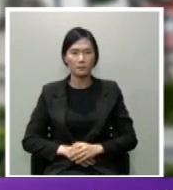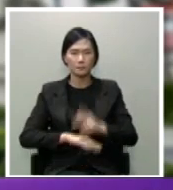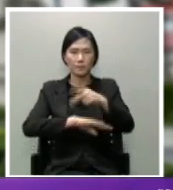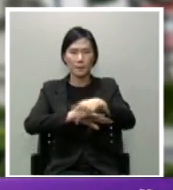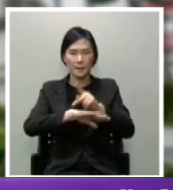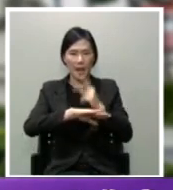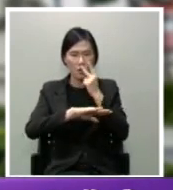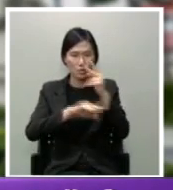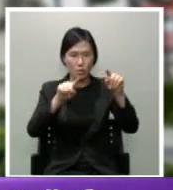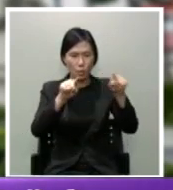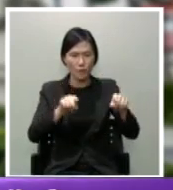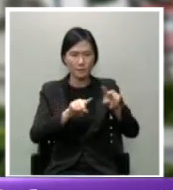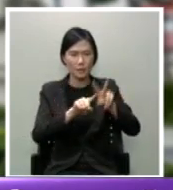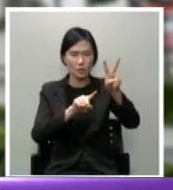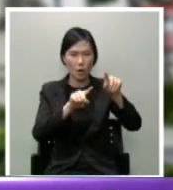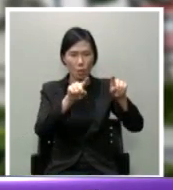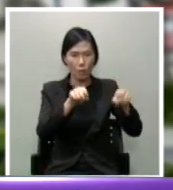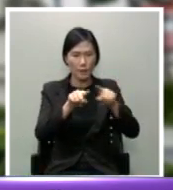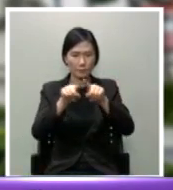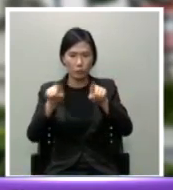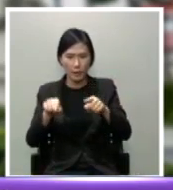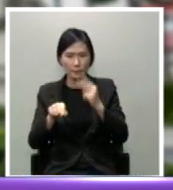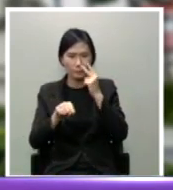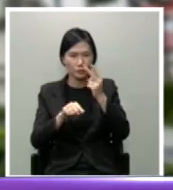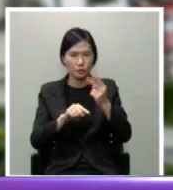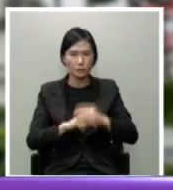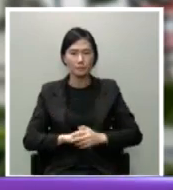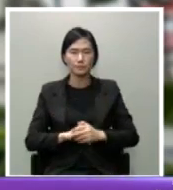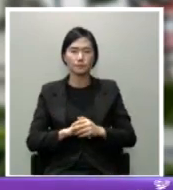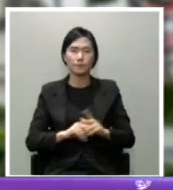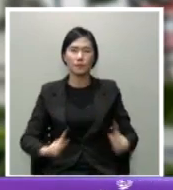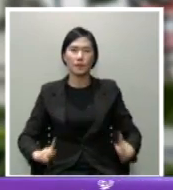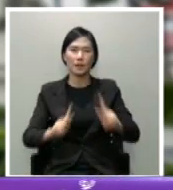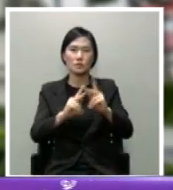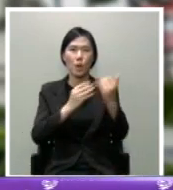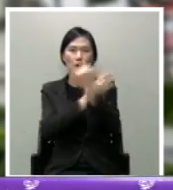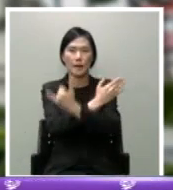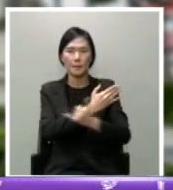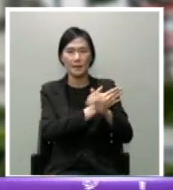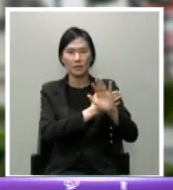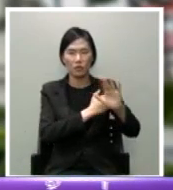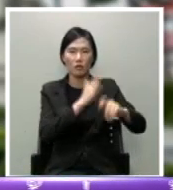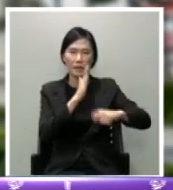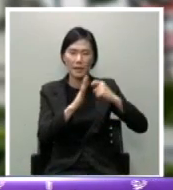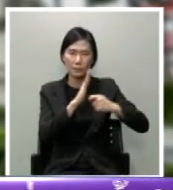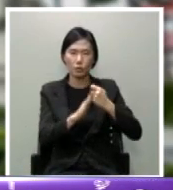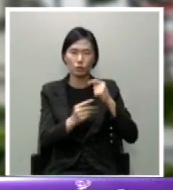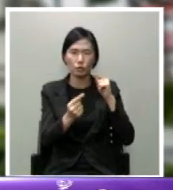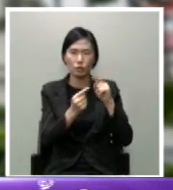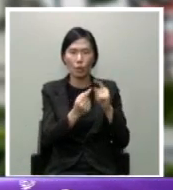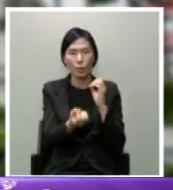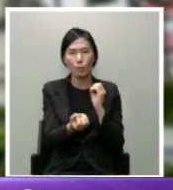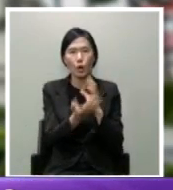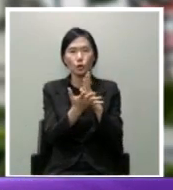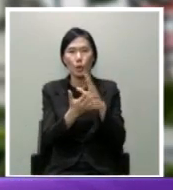งเล็บ2เหตุผลตามความเห็นของกระทรวงการต่างประเทศถึงผลกระทบต่อนโยบาย